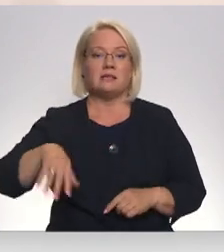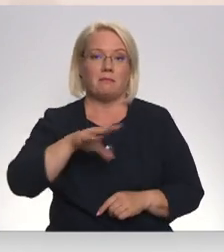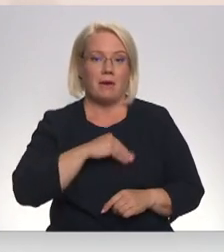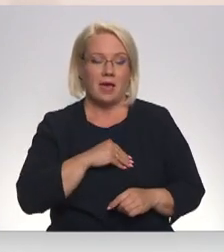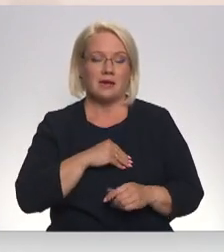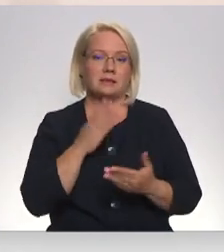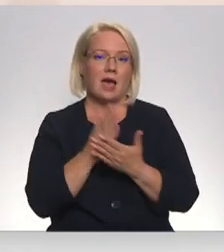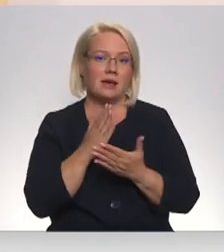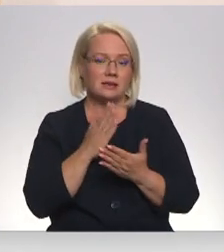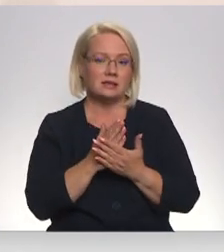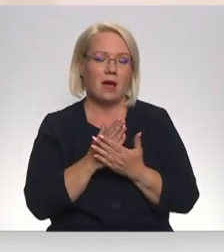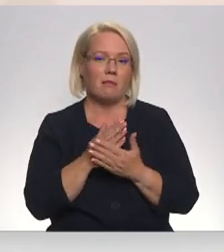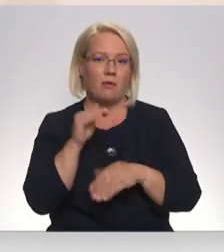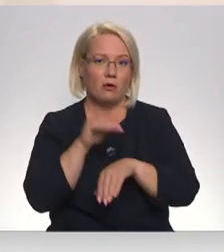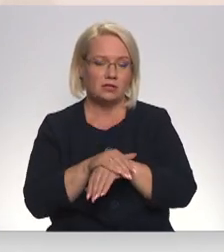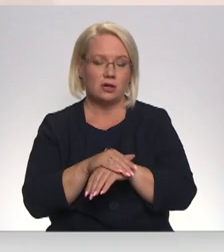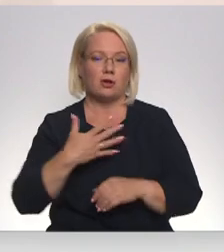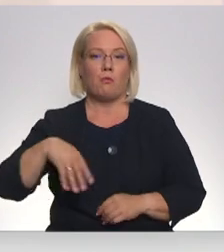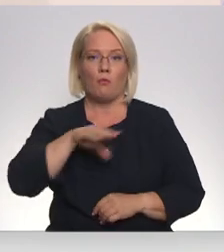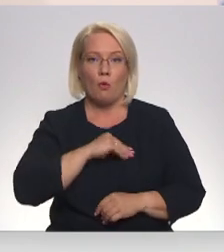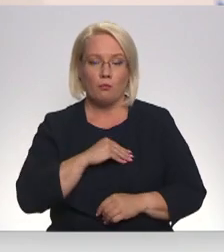tā slēdziena, kad mums ir